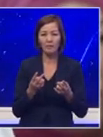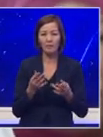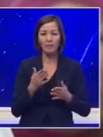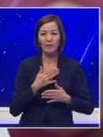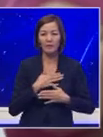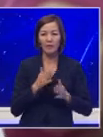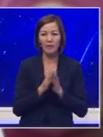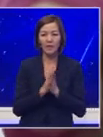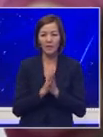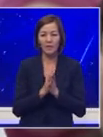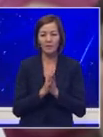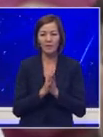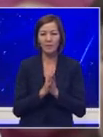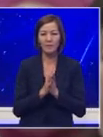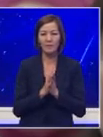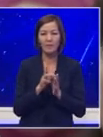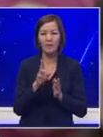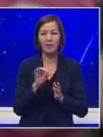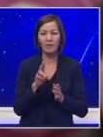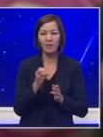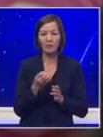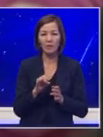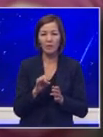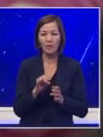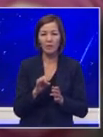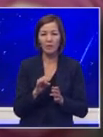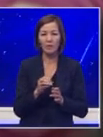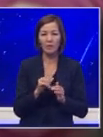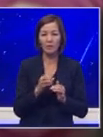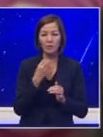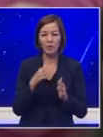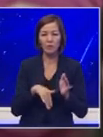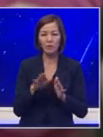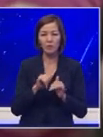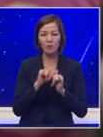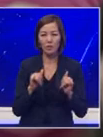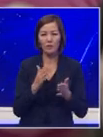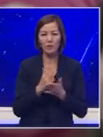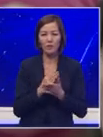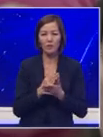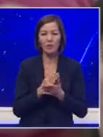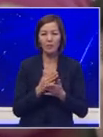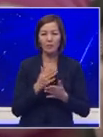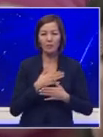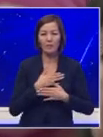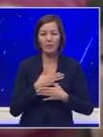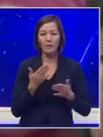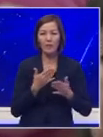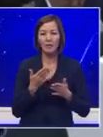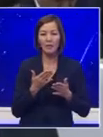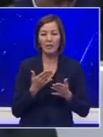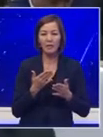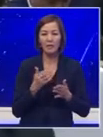айтарым, мынау көлсайды айтып кеттіңіз өзіңіз, көлсай жақсы дамыған, әйбәт жақсы. Ал енді біз қайырды кембіз